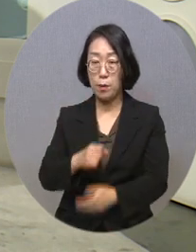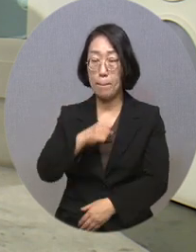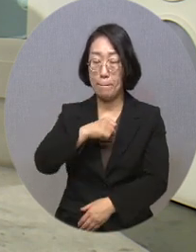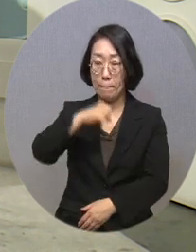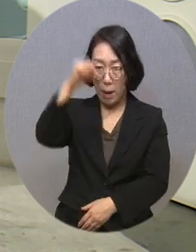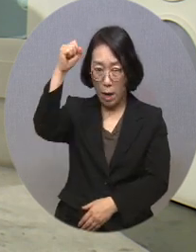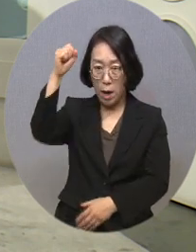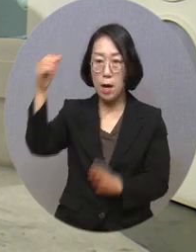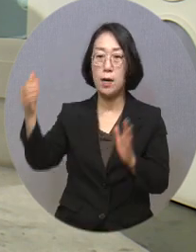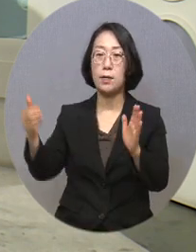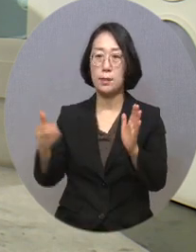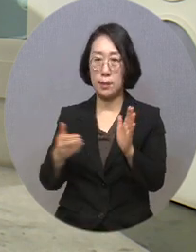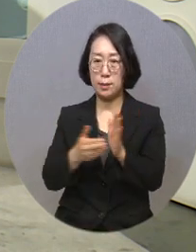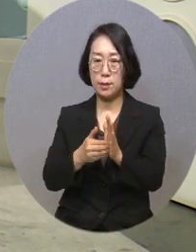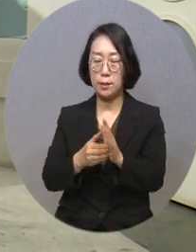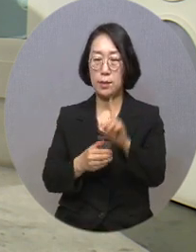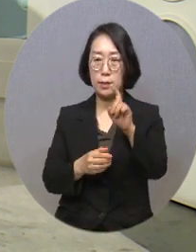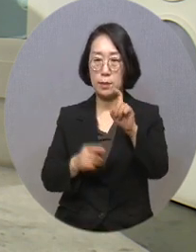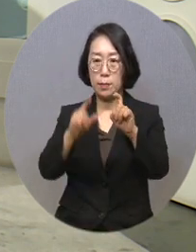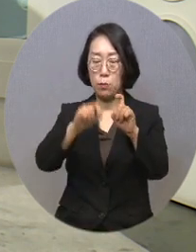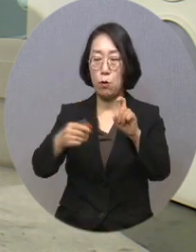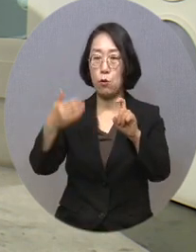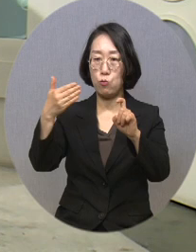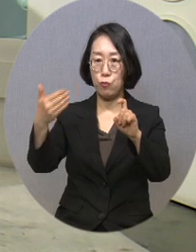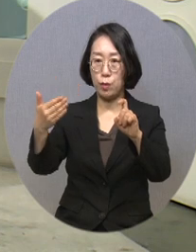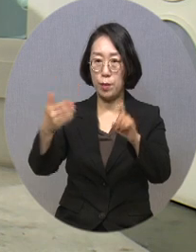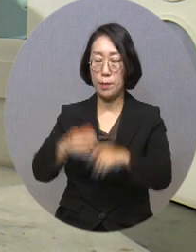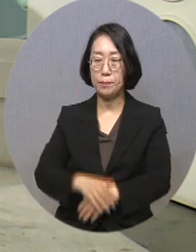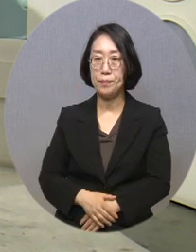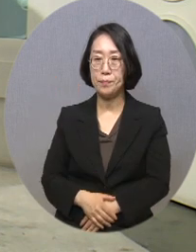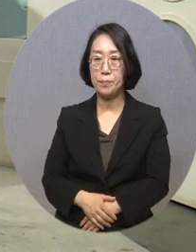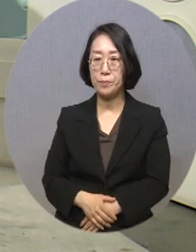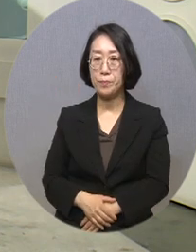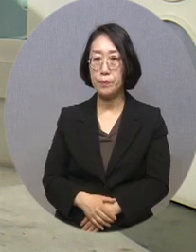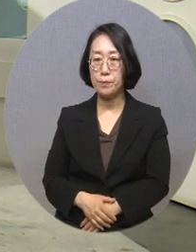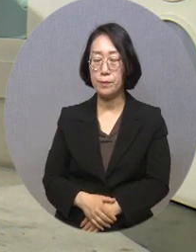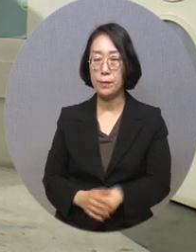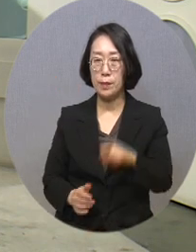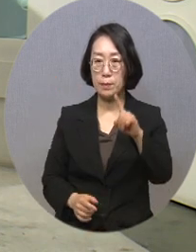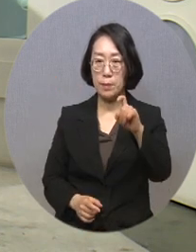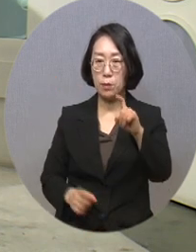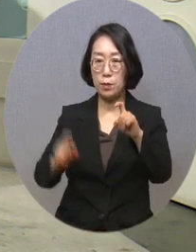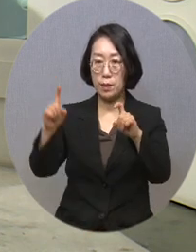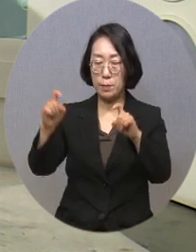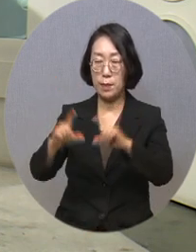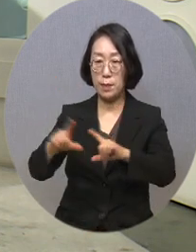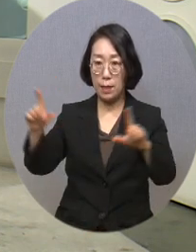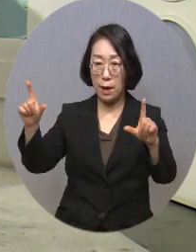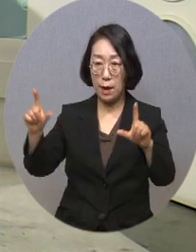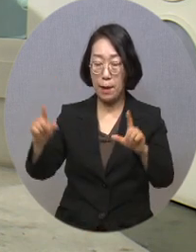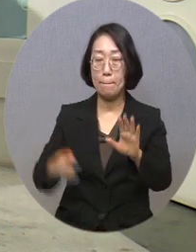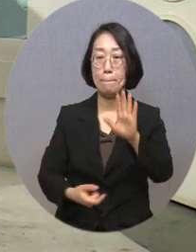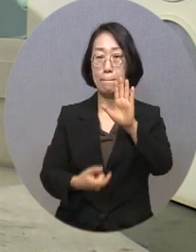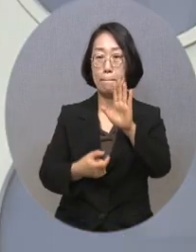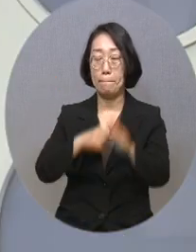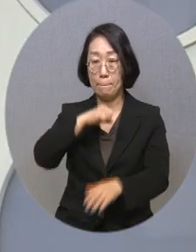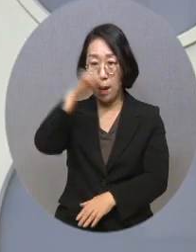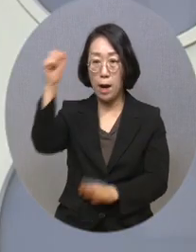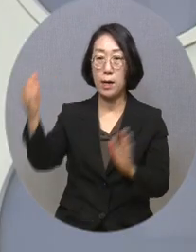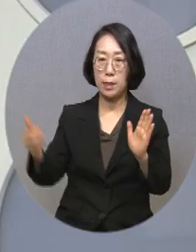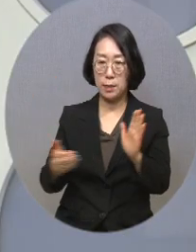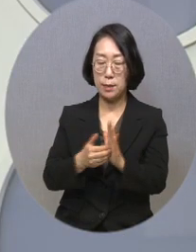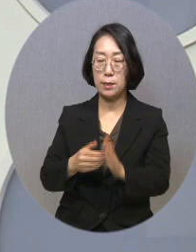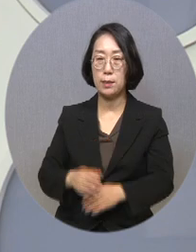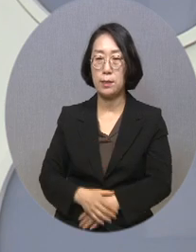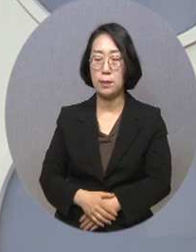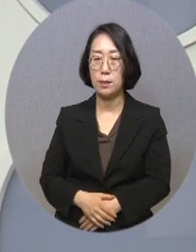이렇게 11월 9일 날 통과를 시키고 네. 본회의에서는 네. 11월 11일 날 통과를 시켰습니다.